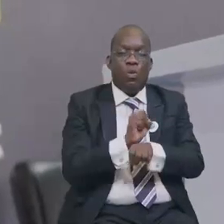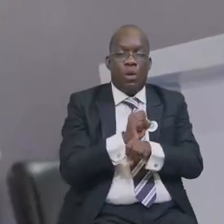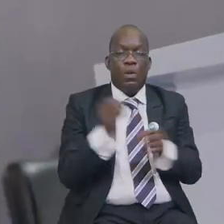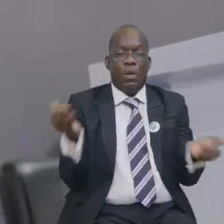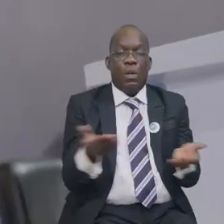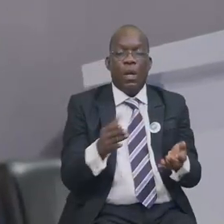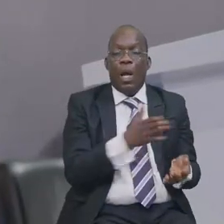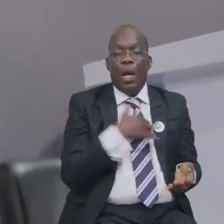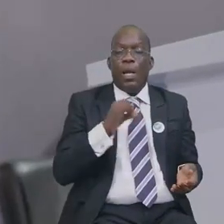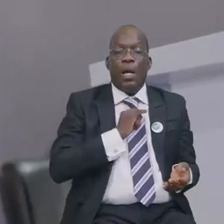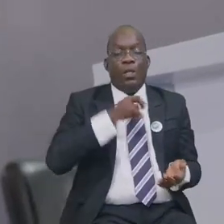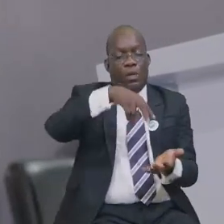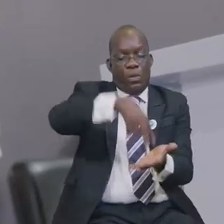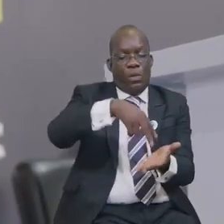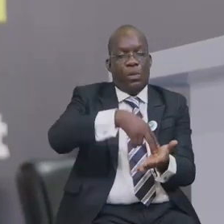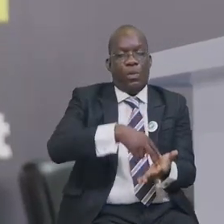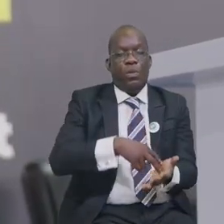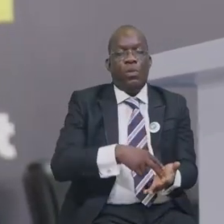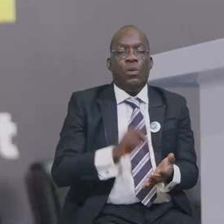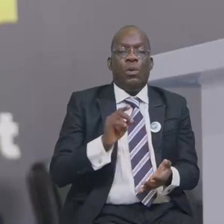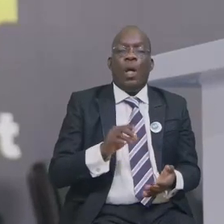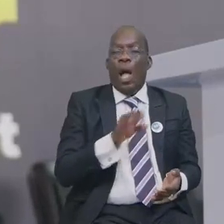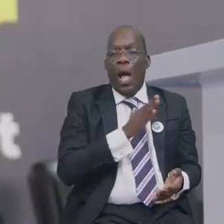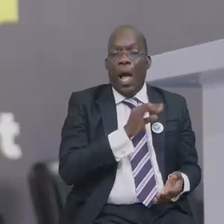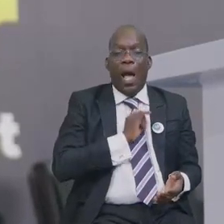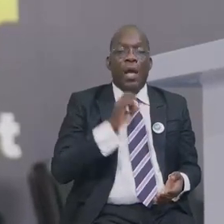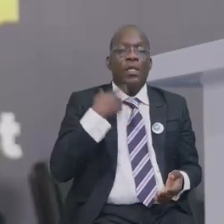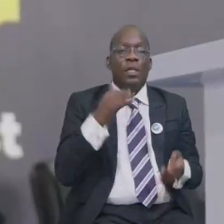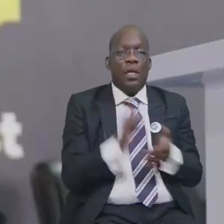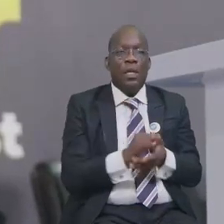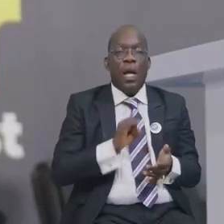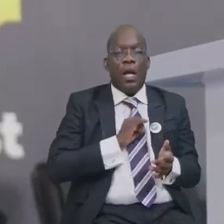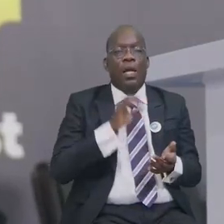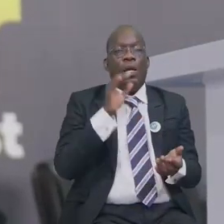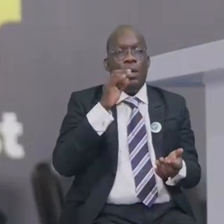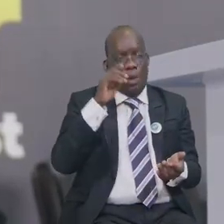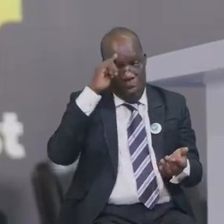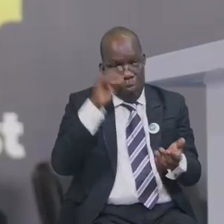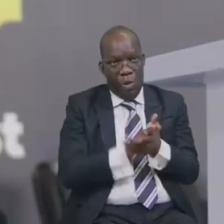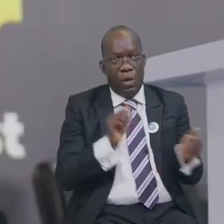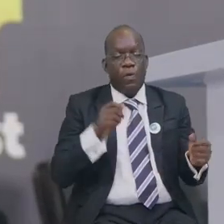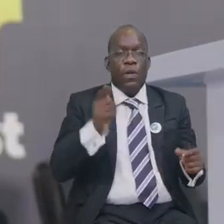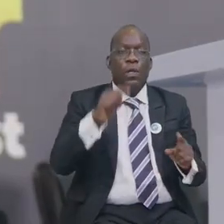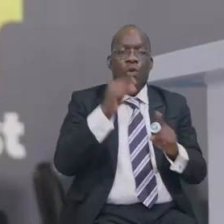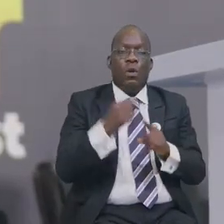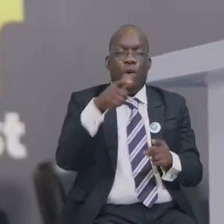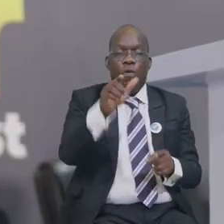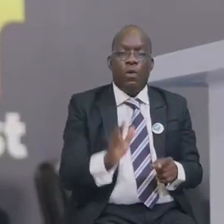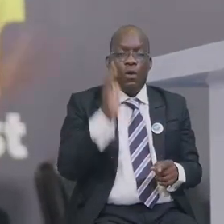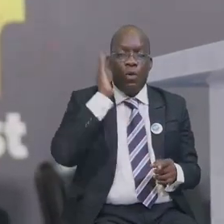levé, j'ai dit, je crois à la parole de Dieu. Elle marchera partout, en tout